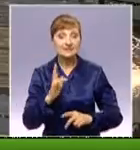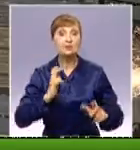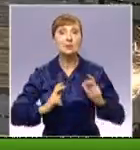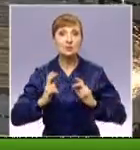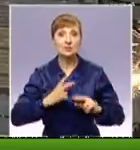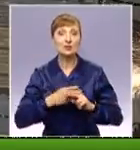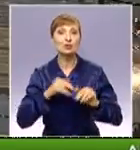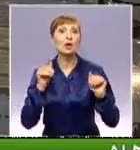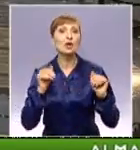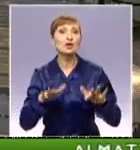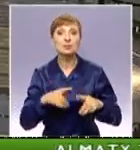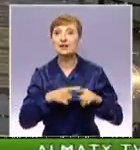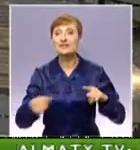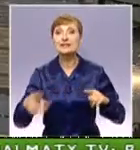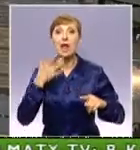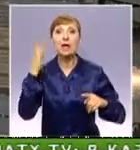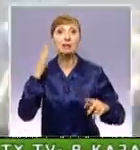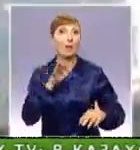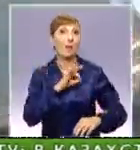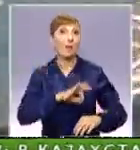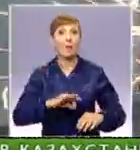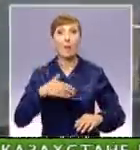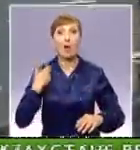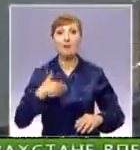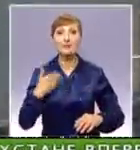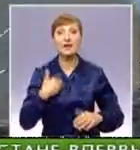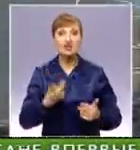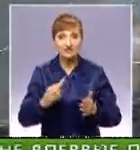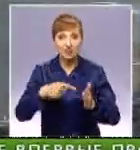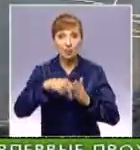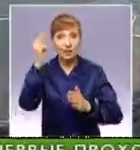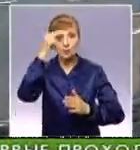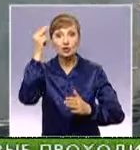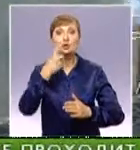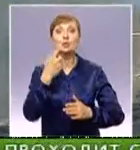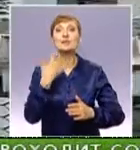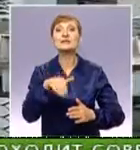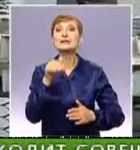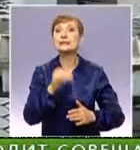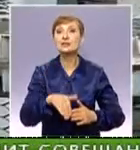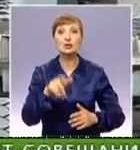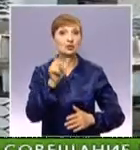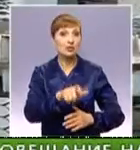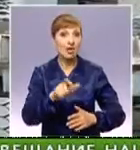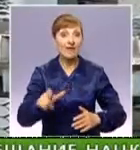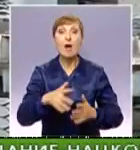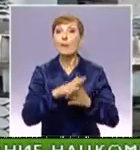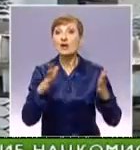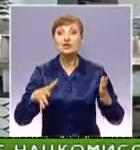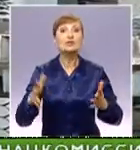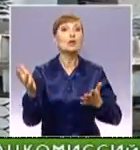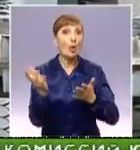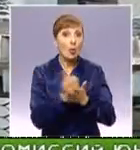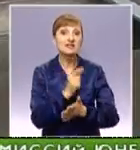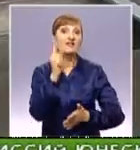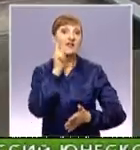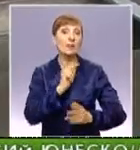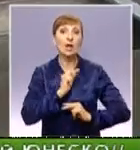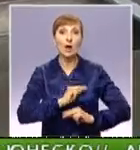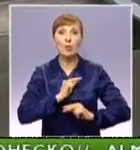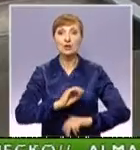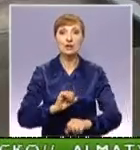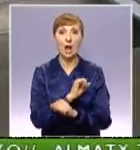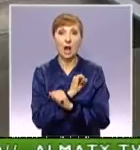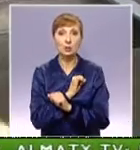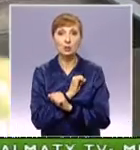который решил провести лето с пользой. Сейчас в вузах мегаполиса обучается 150 тысяч человек. И большинство находит временную работу на каникулы.